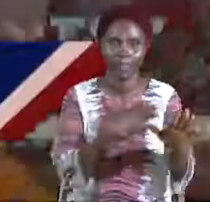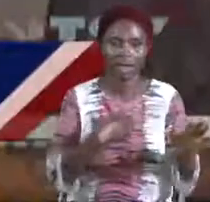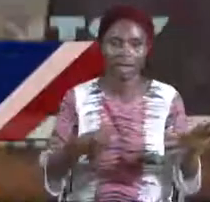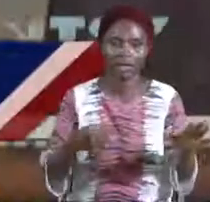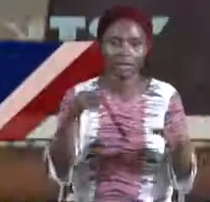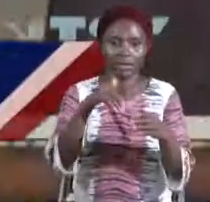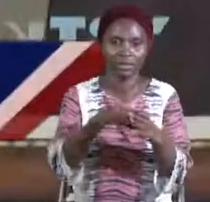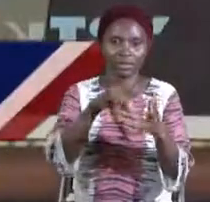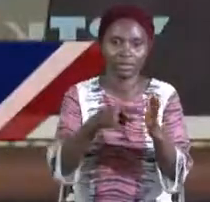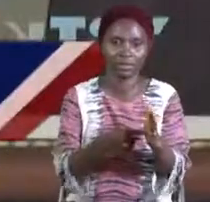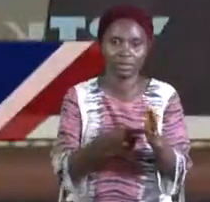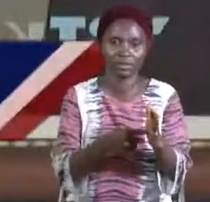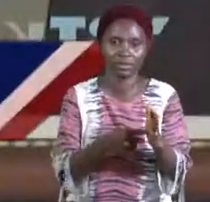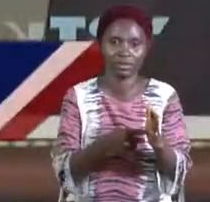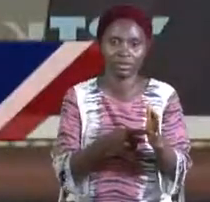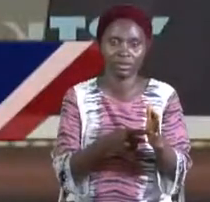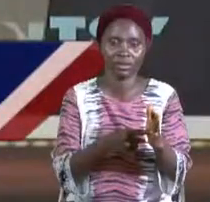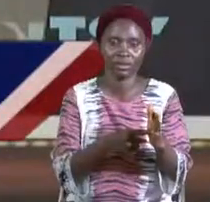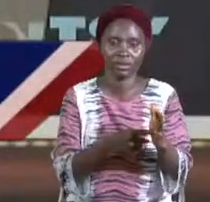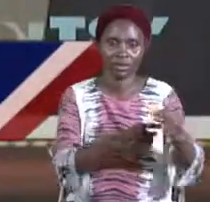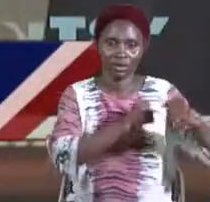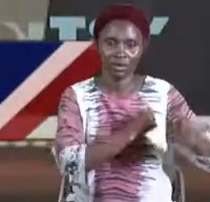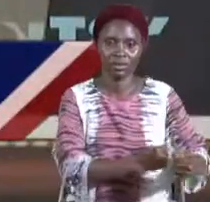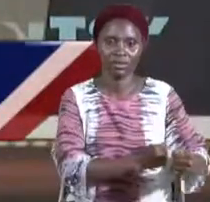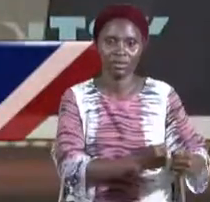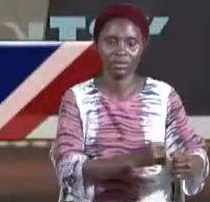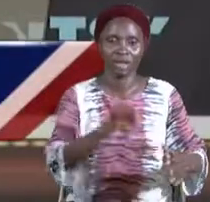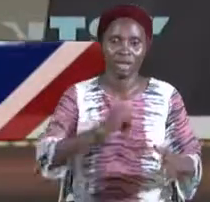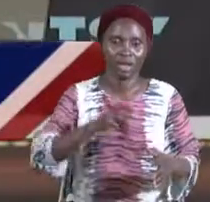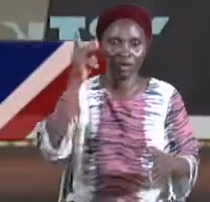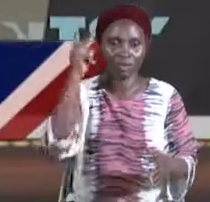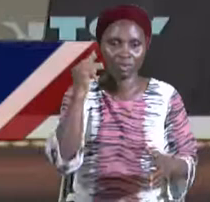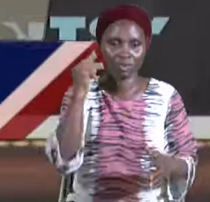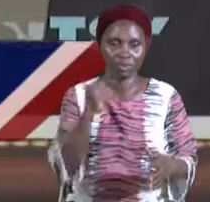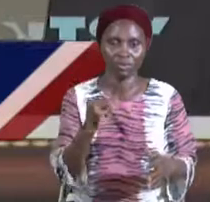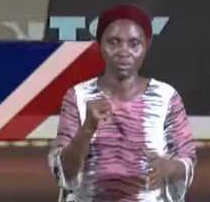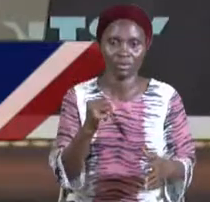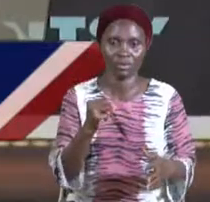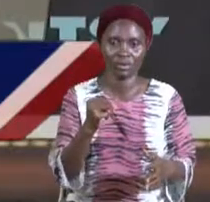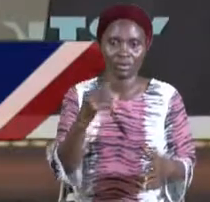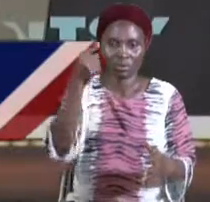15. Dans cette persuasion, je voulais aller d'abord vers vous.